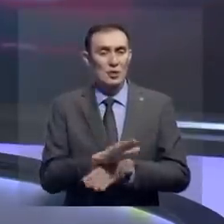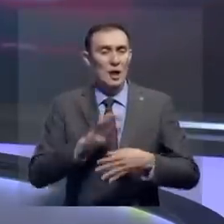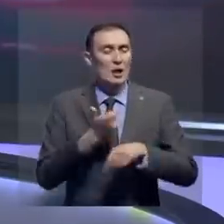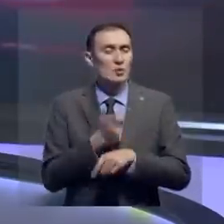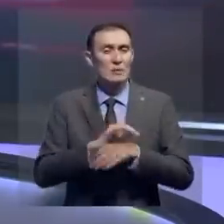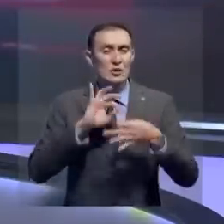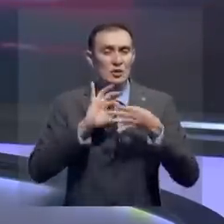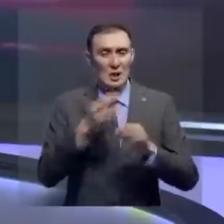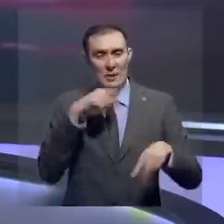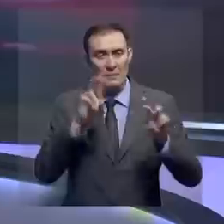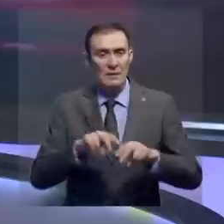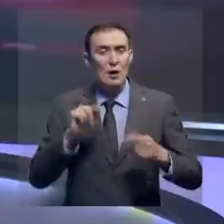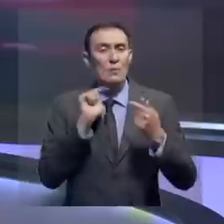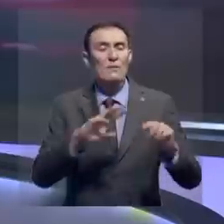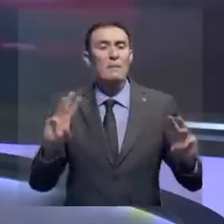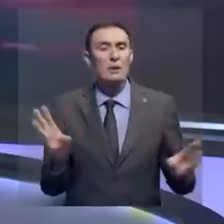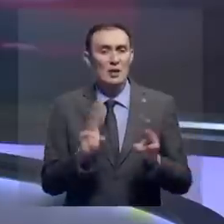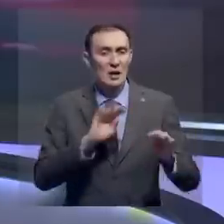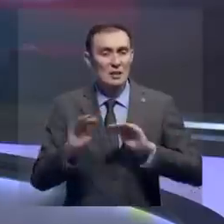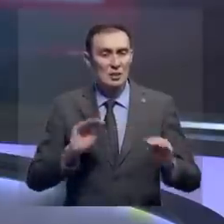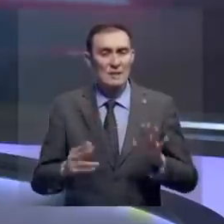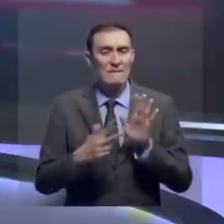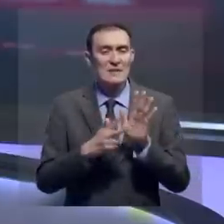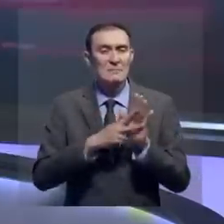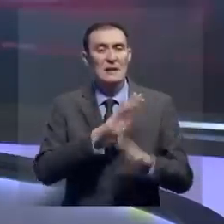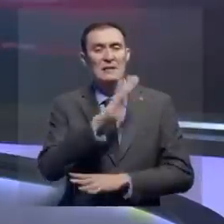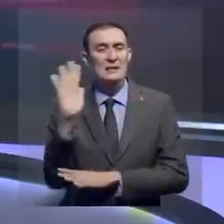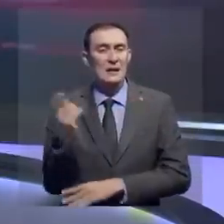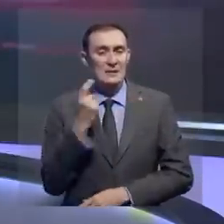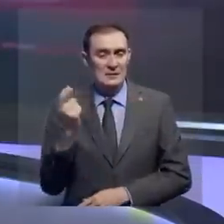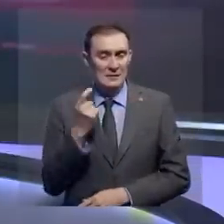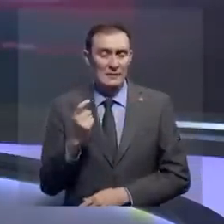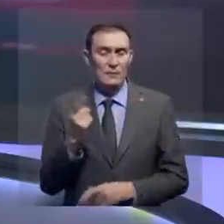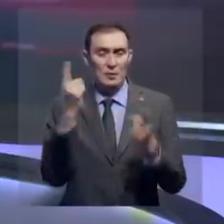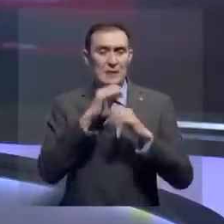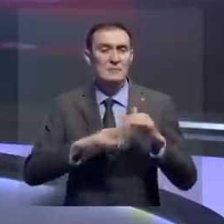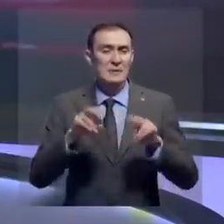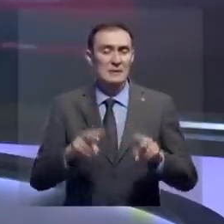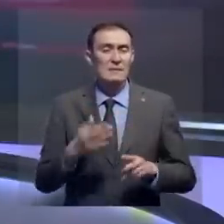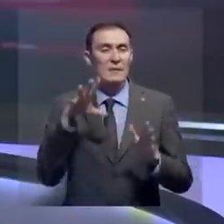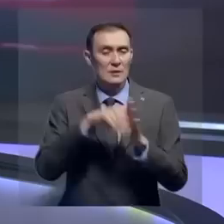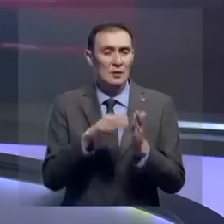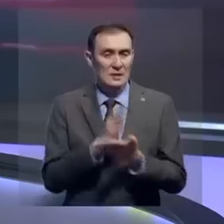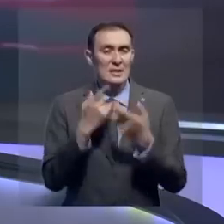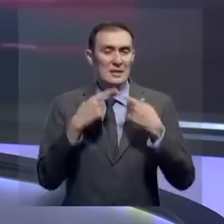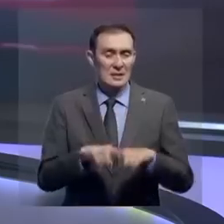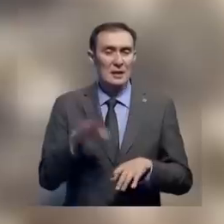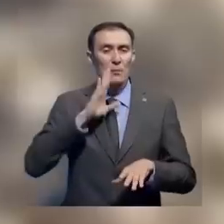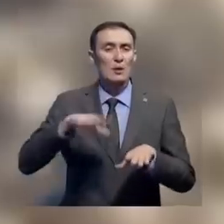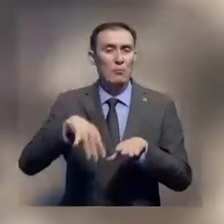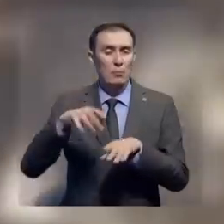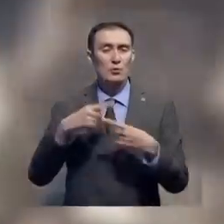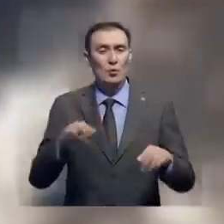Особенно тщательно проверить противопожарные оснащение восьми лесных хозяйств по данным специалистов в их арсенале есть техника